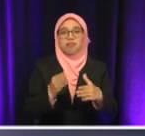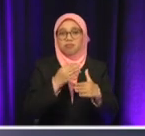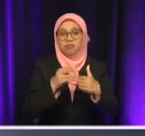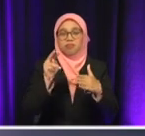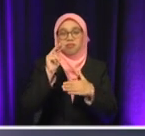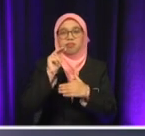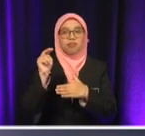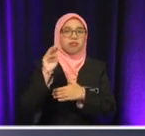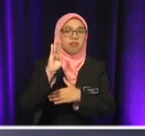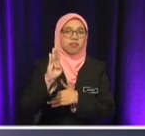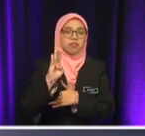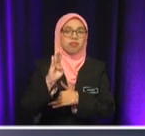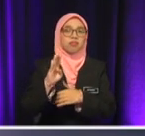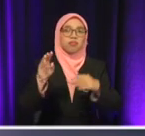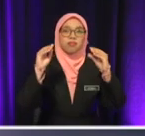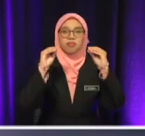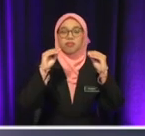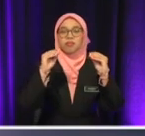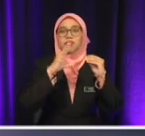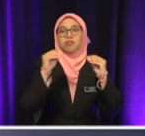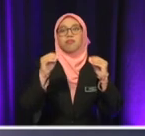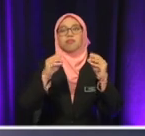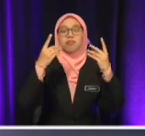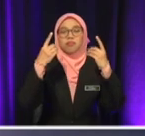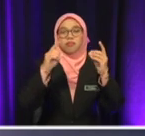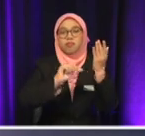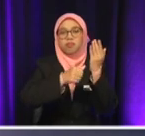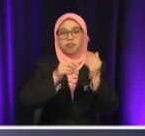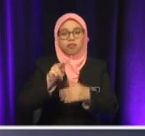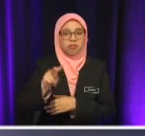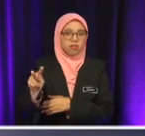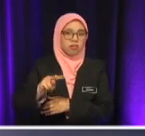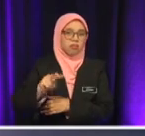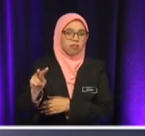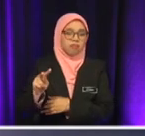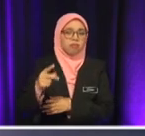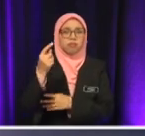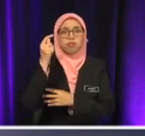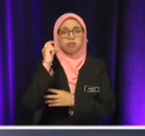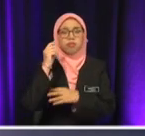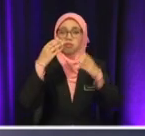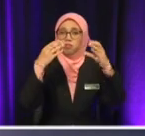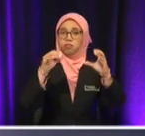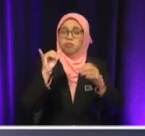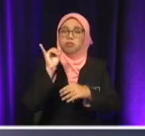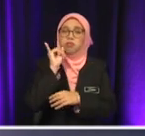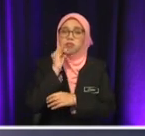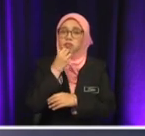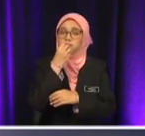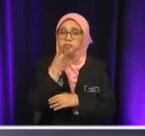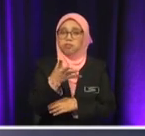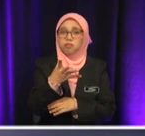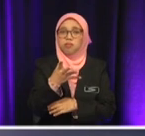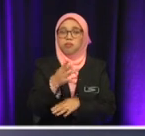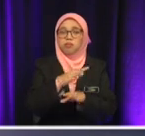bagi MPV Asuhan dan Pendidikan Awal Kanak-kanak. Saya ingin petik kembali apa yang Cikgu Ida telah sebutkan. Jangan lupa jadikan buku teks sebagai sahabat